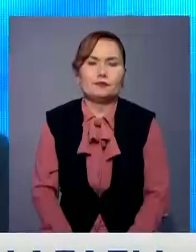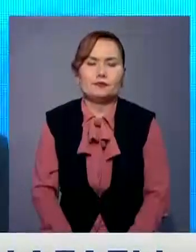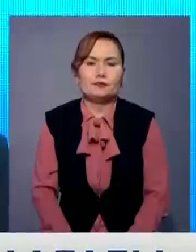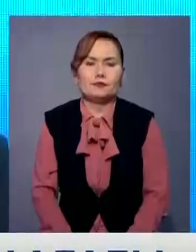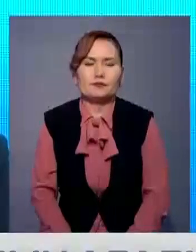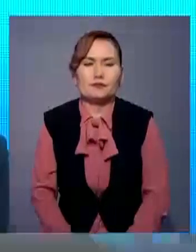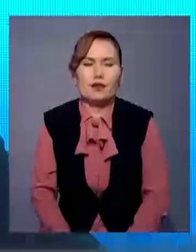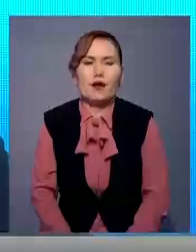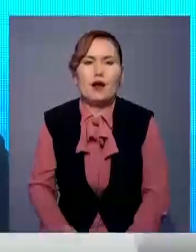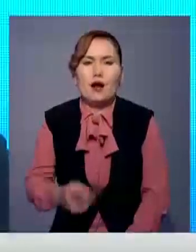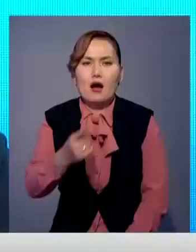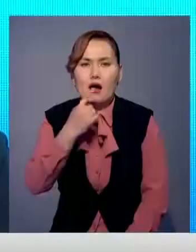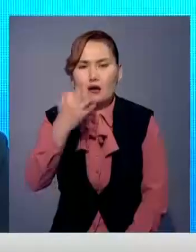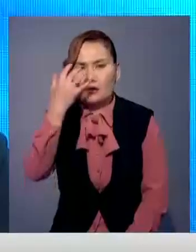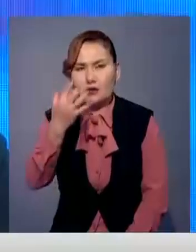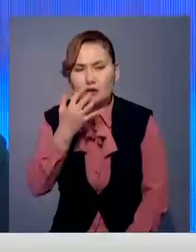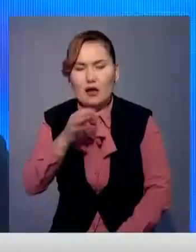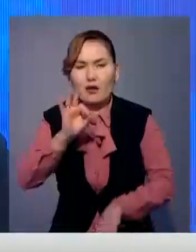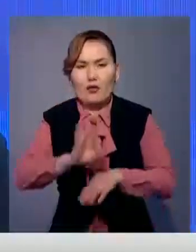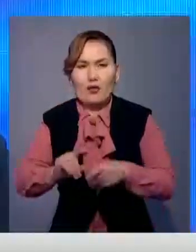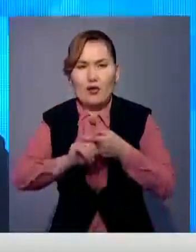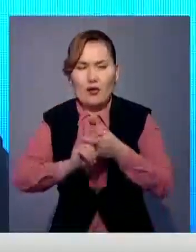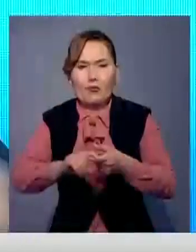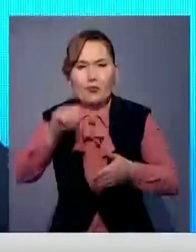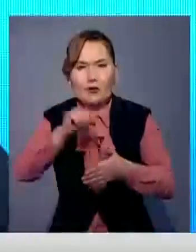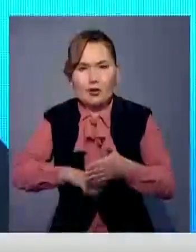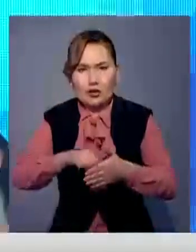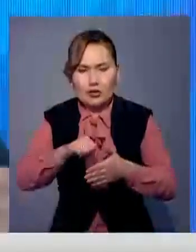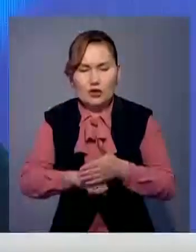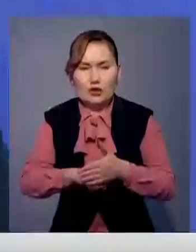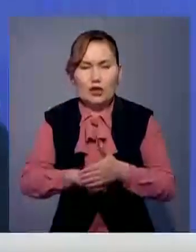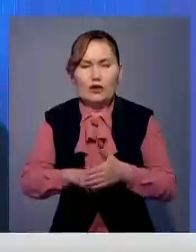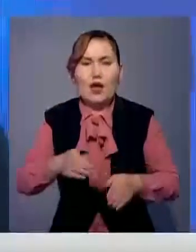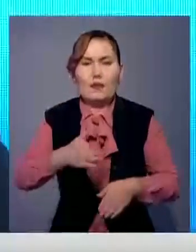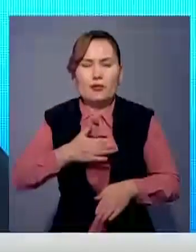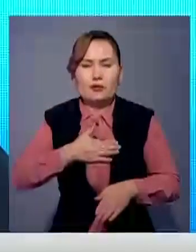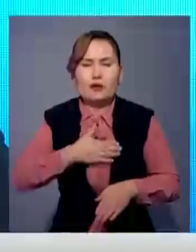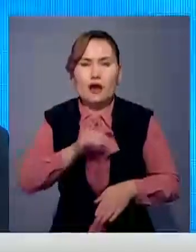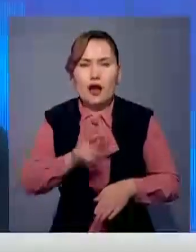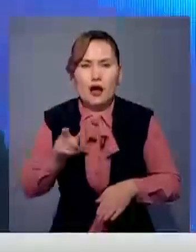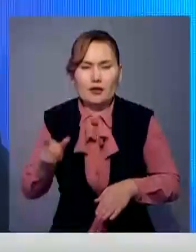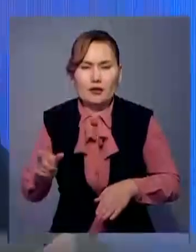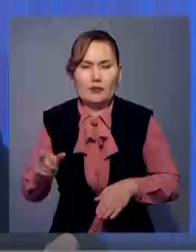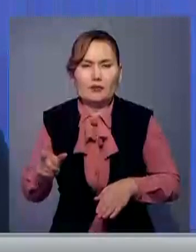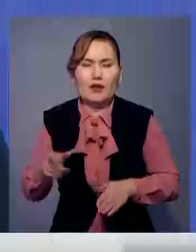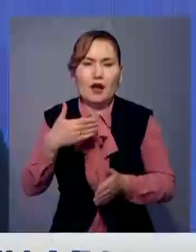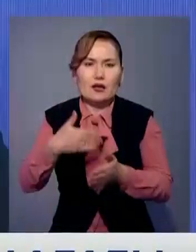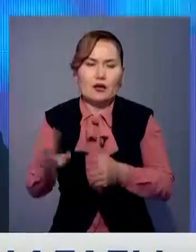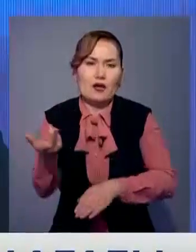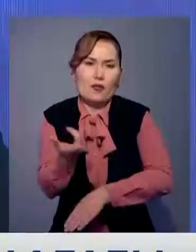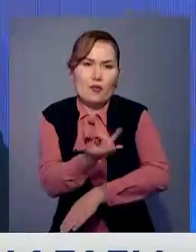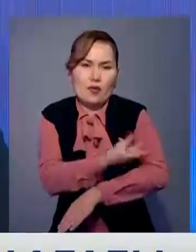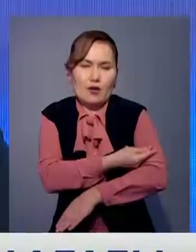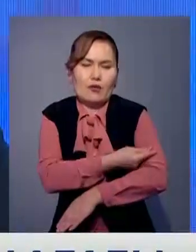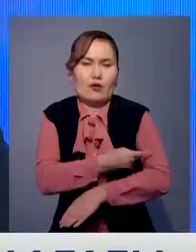қызылшаның өршуінің себебі, бәріңіз білесіздер, осы біздің қоғамымызда вакцинациядан өтпеген